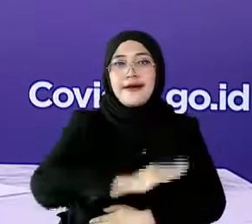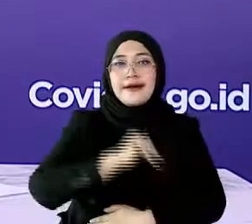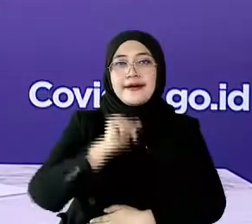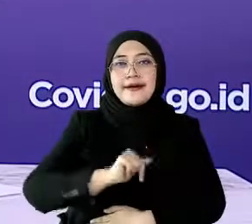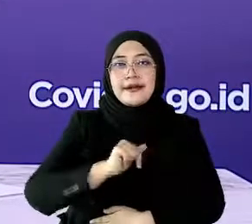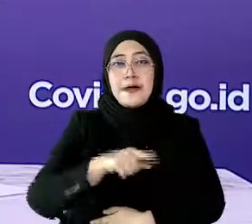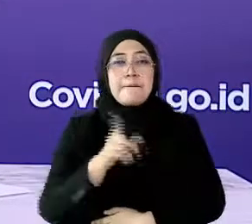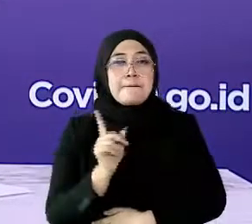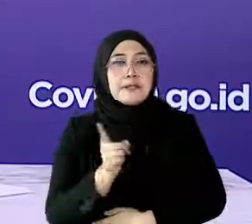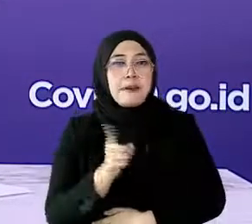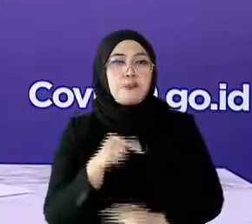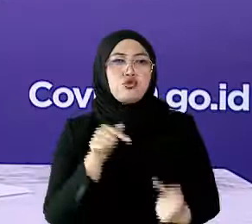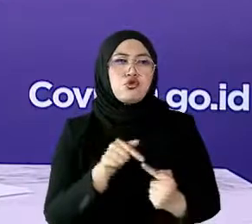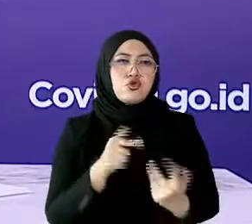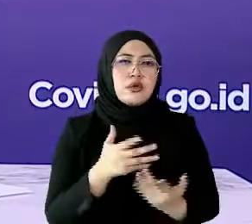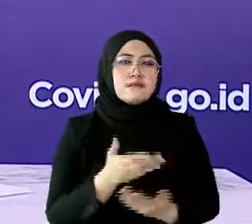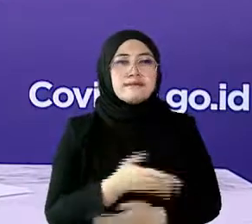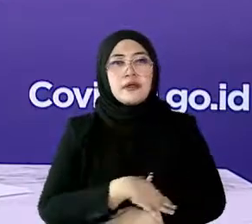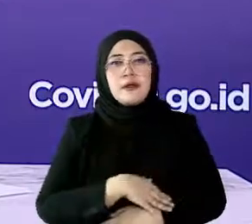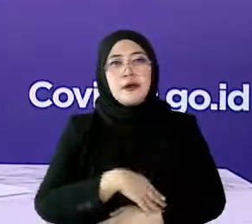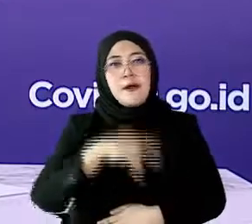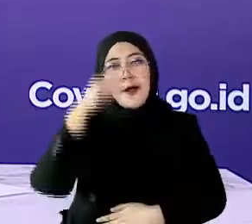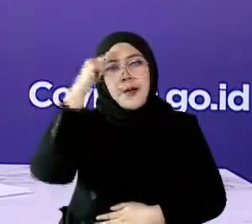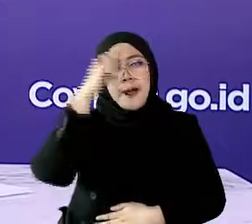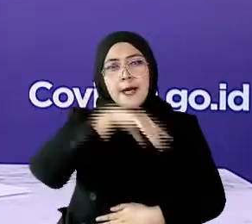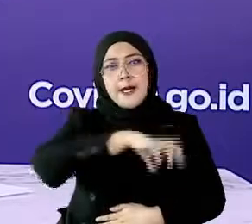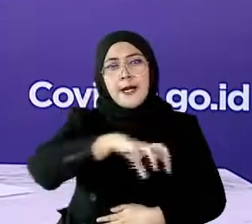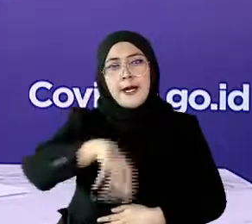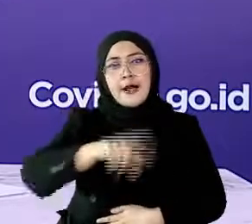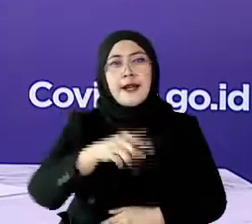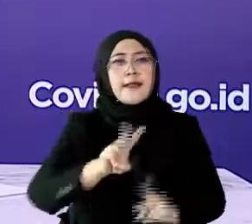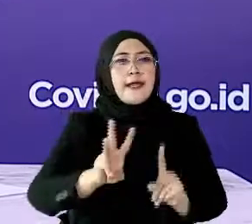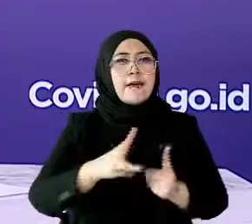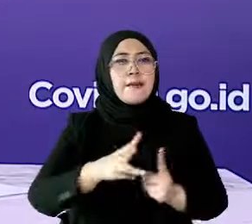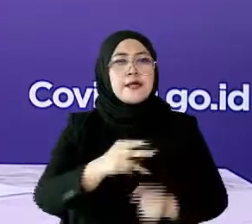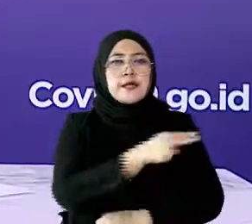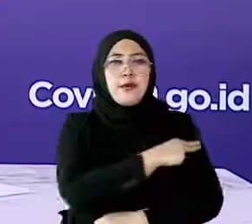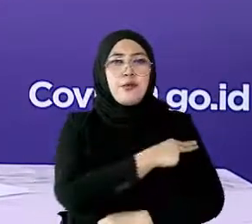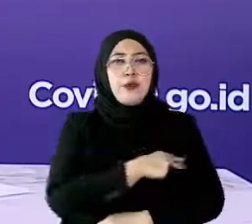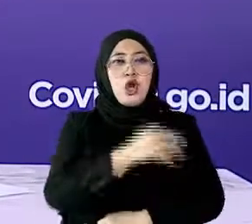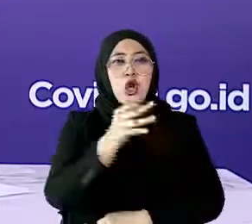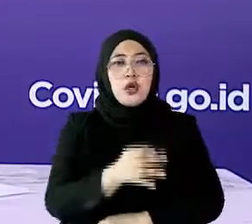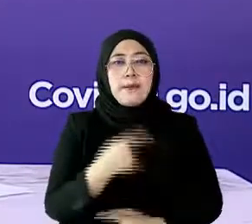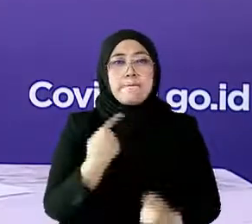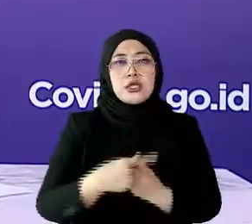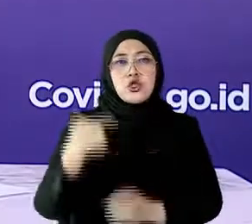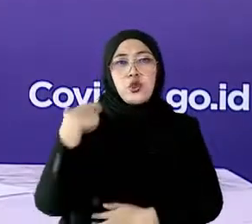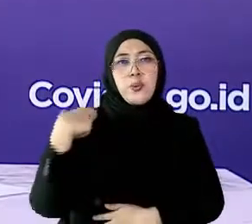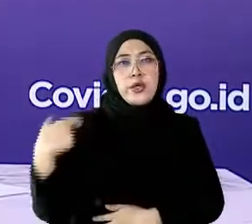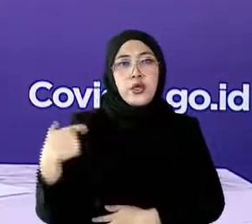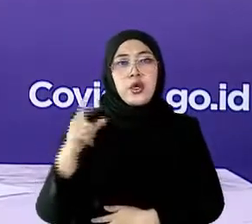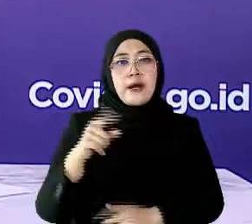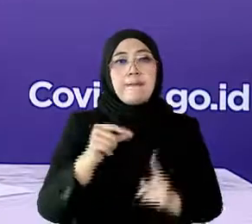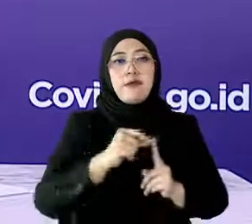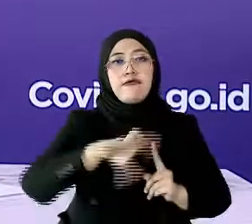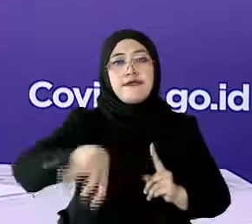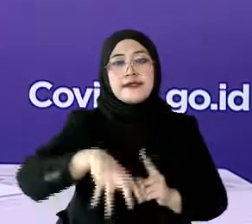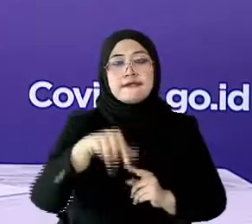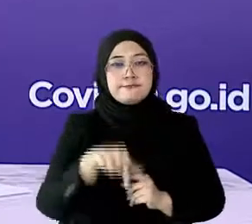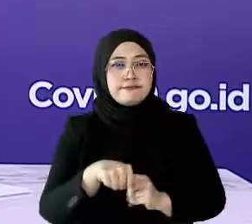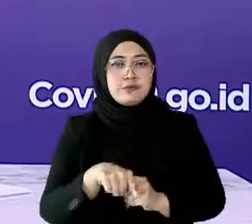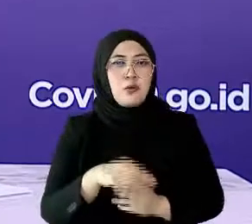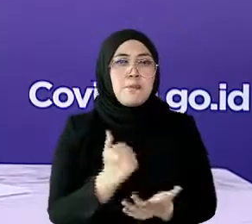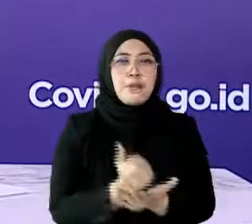karena saya ingin kepala daerah dari 13 kabupaten kota dan Gubernur dari provinsi-provinsi ini